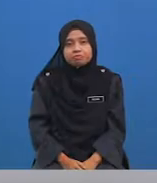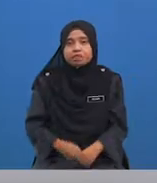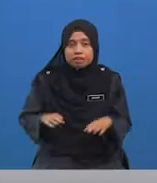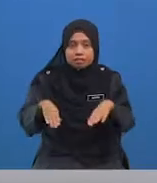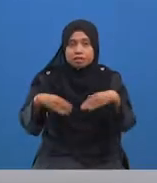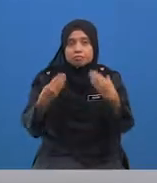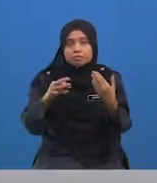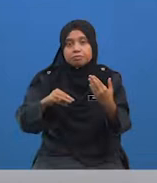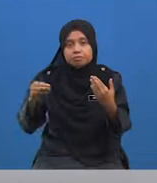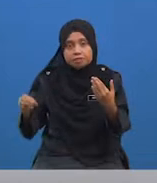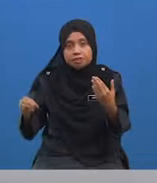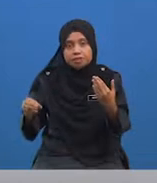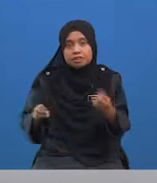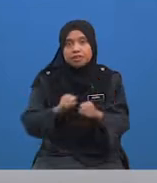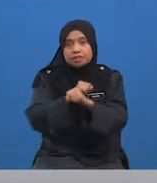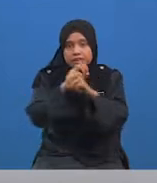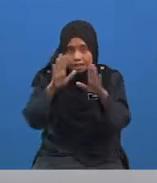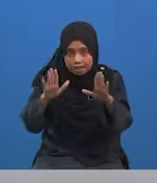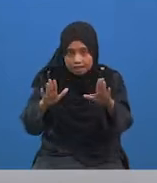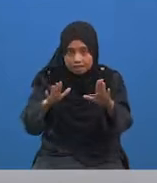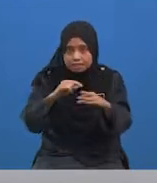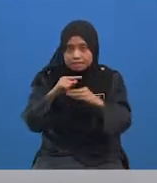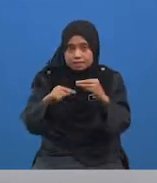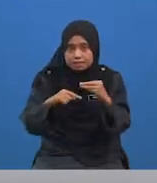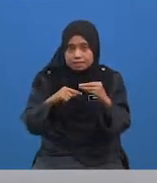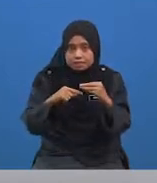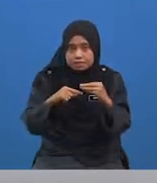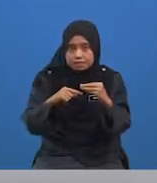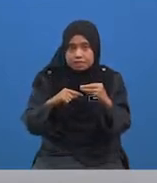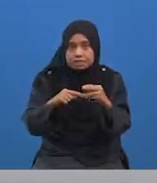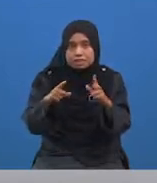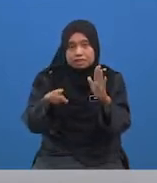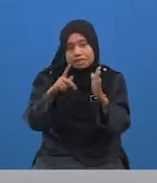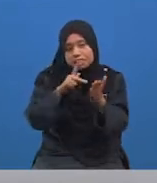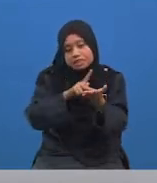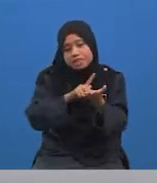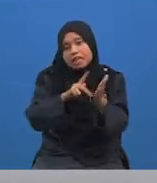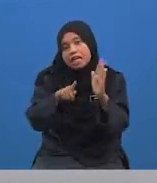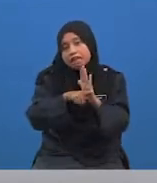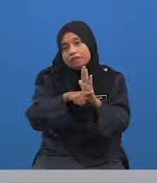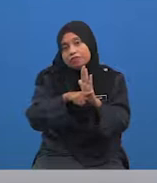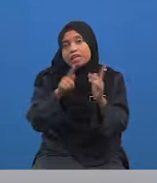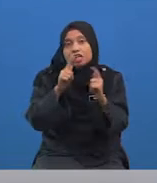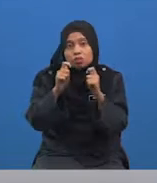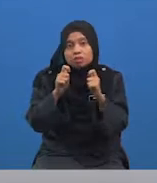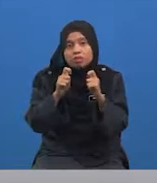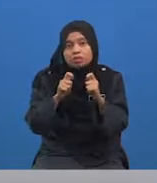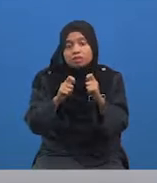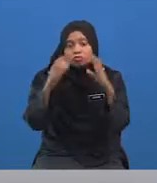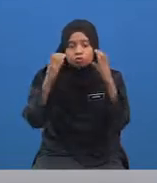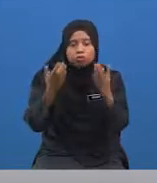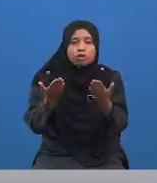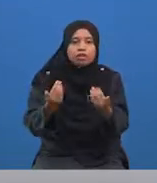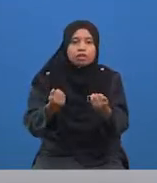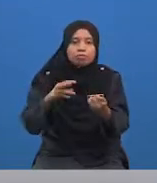Bagaimana murid-murid jelas mengenai kesan negatif telekomunikasi ini? Cikgu